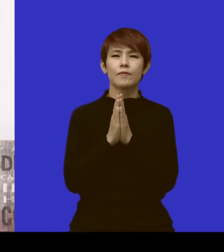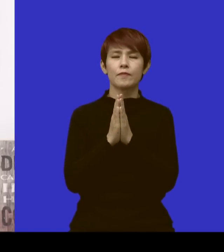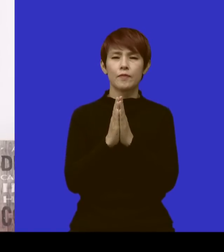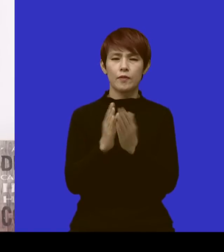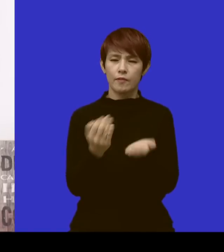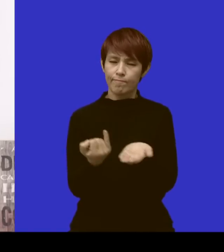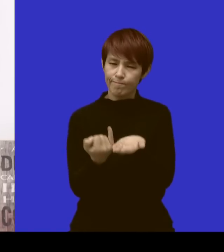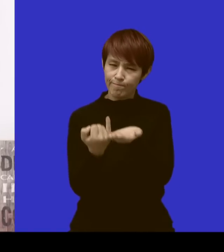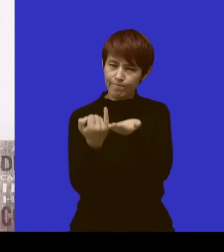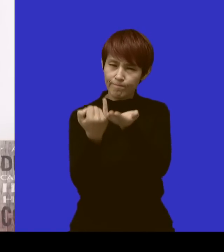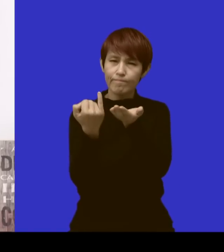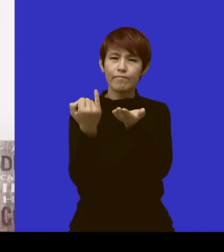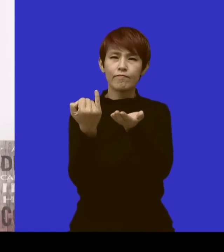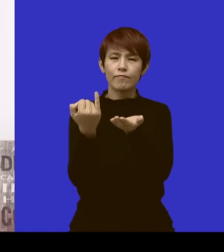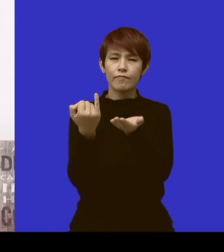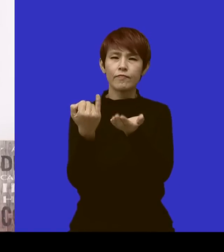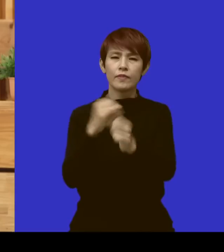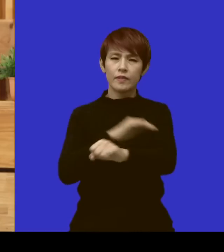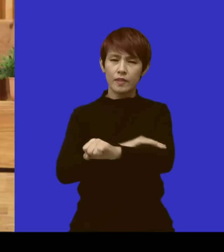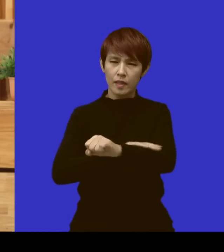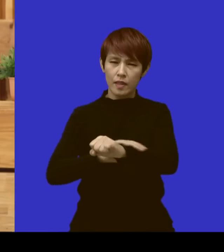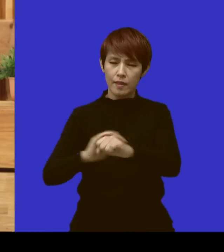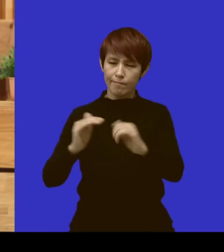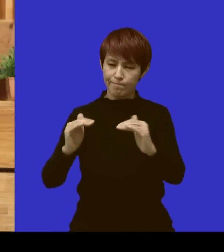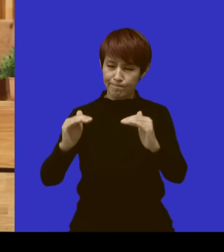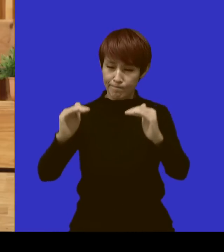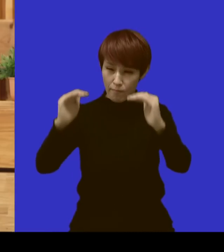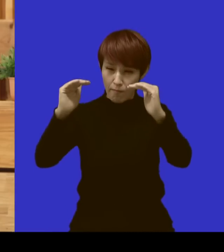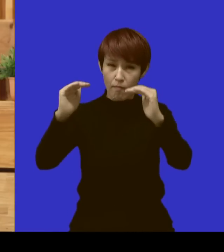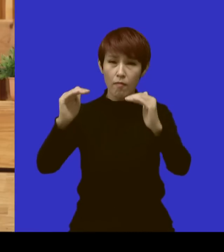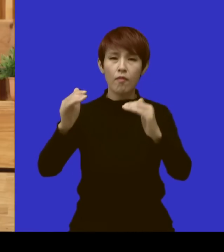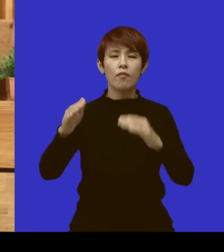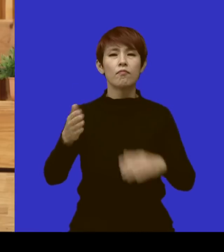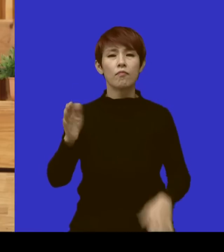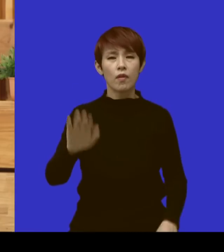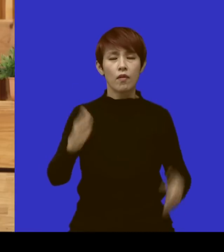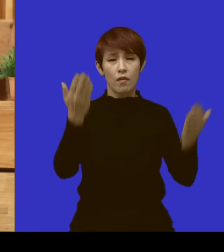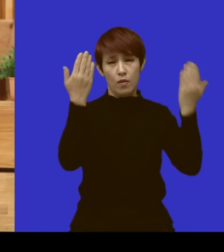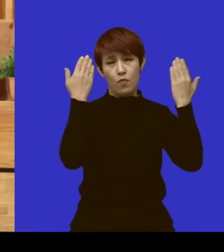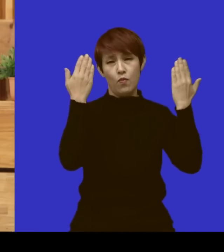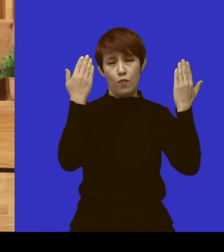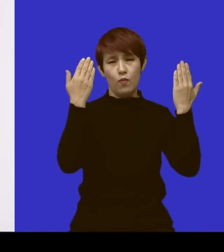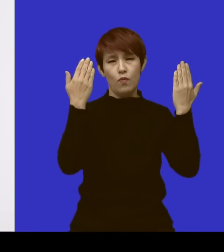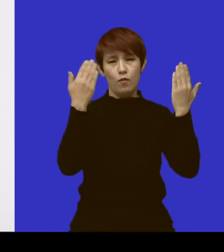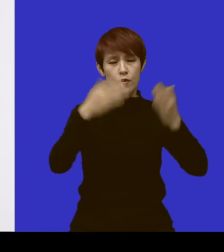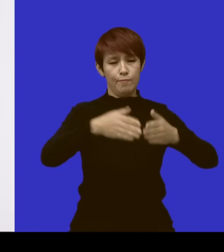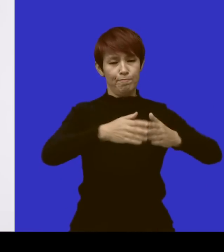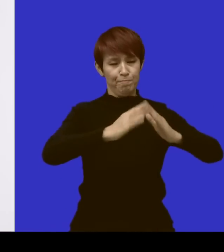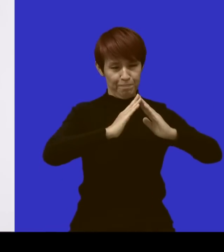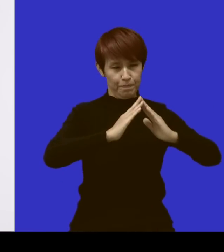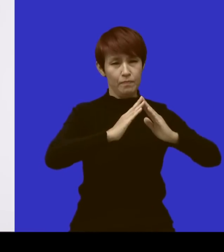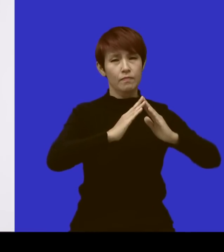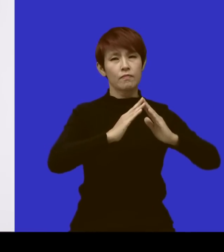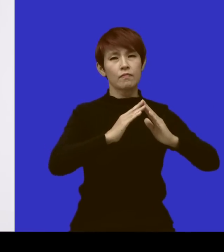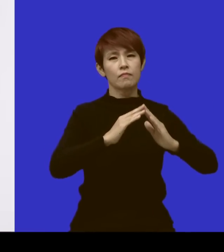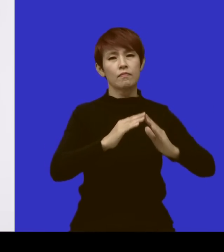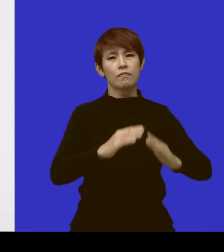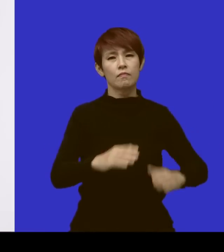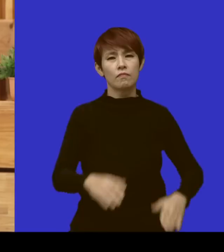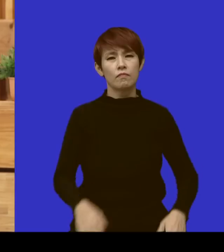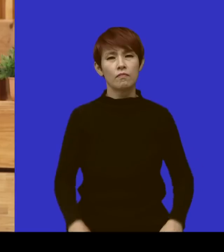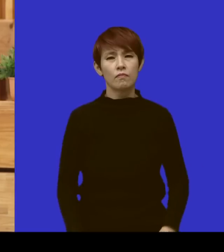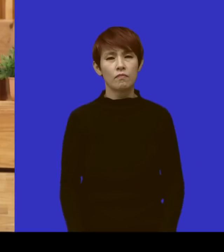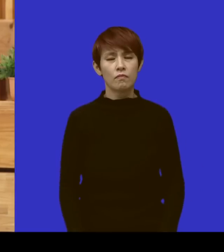그 정도 소통까지의 시간이 흘러왔는데 말씀하신 대로 정말 공들여서 많은 기도로 그렇게 키워왔는데 그런 사건이 생겼고